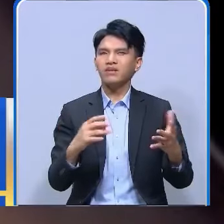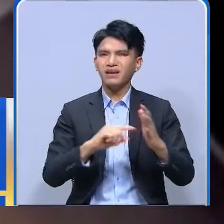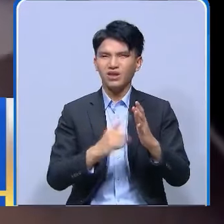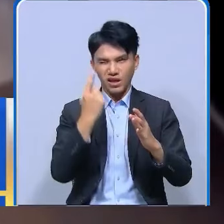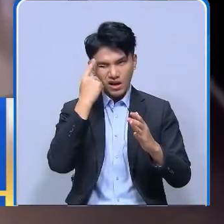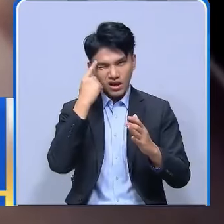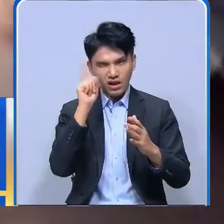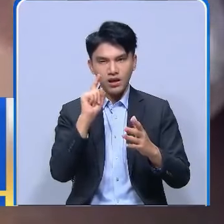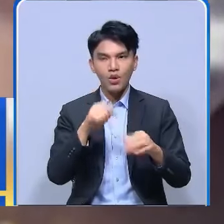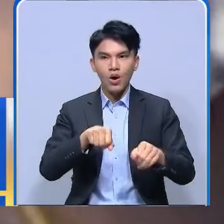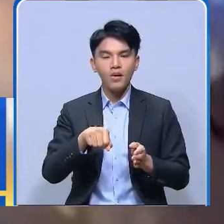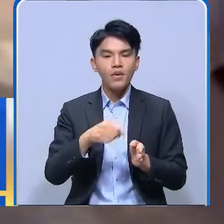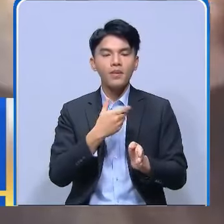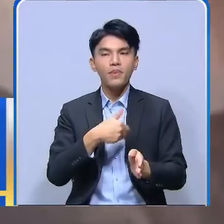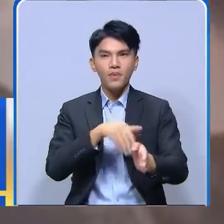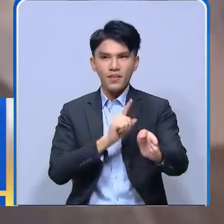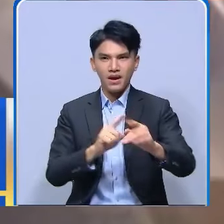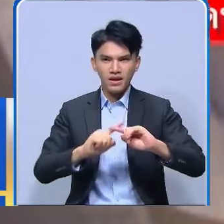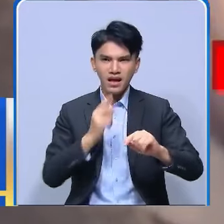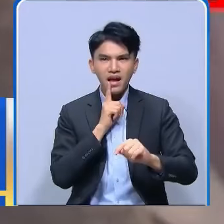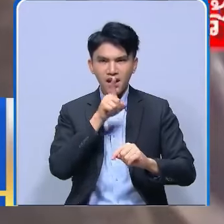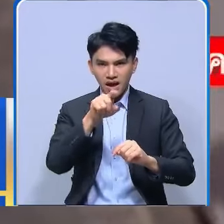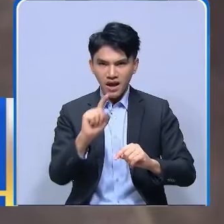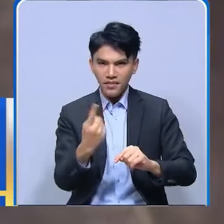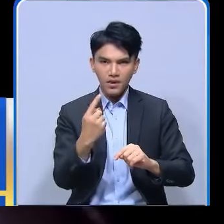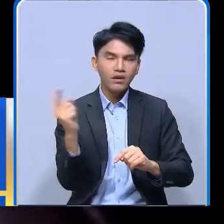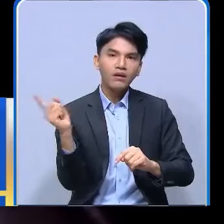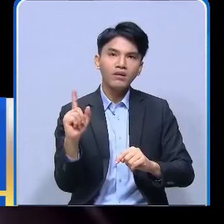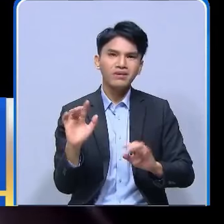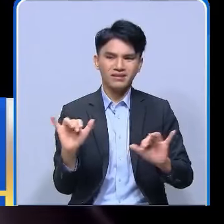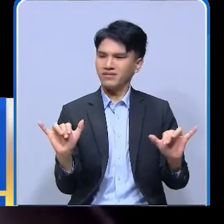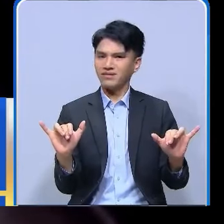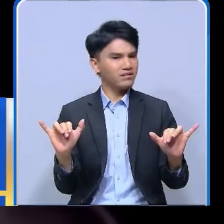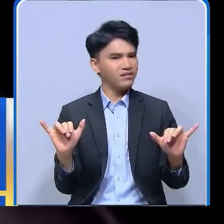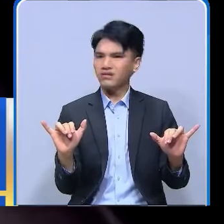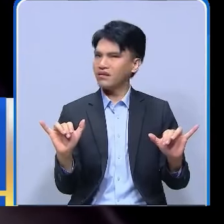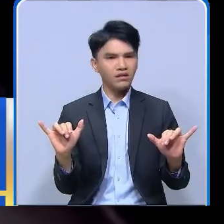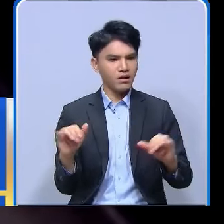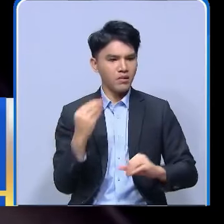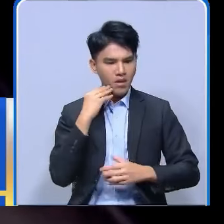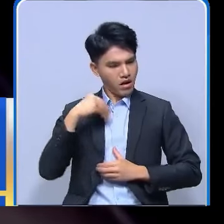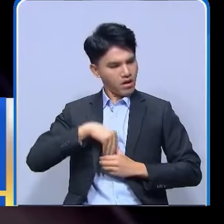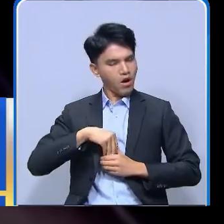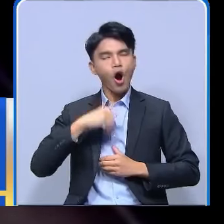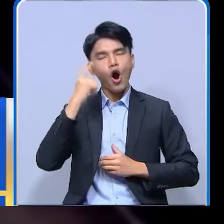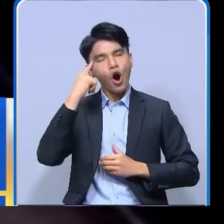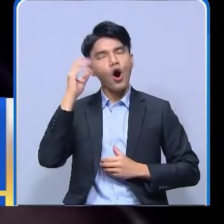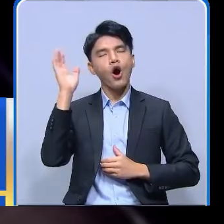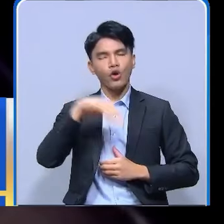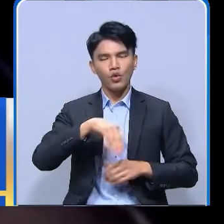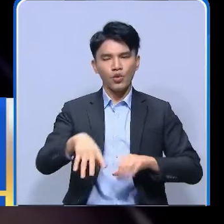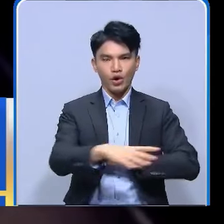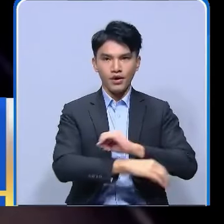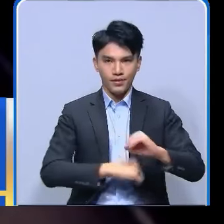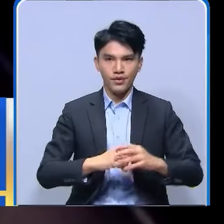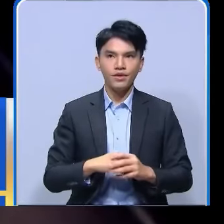น้าสะใภ้เป็นคนขี่ไปหรือเปล่านะคะแต่พอไปถามน้าสะใภ้ก็บอกว่ายังไม่ได้ออกไปไหนเลยก็เลยรู้แล้วล่ะค่ะว่ารถเนี่ยถูกขโมย